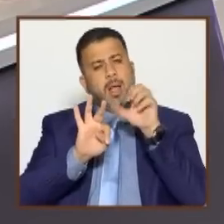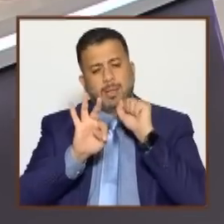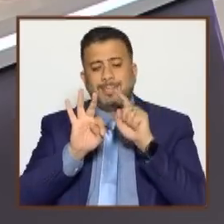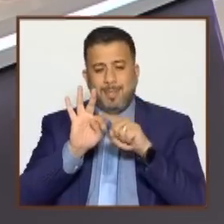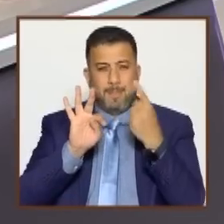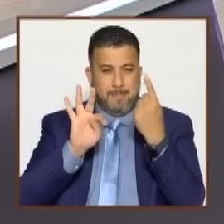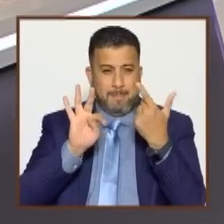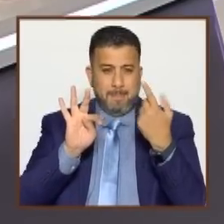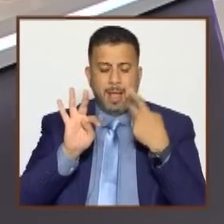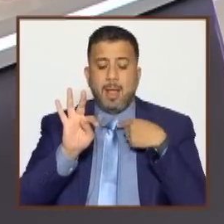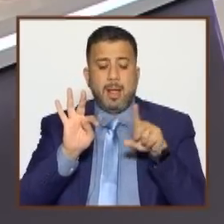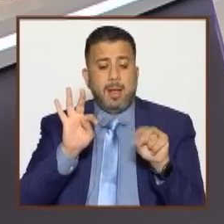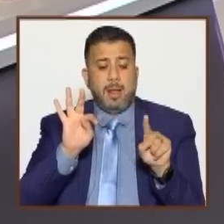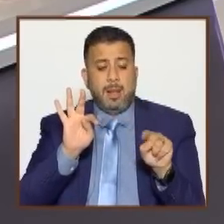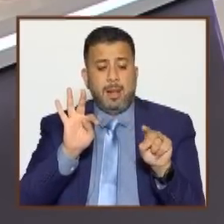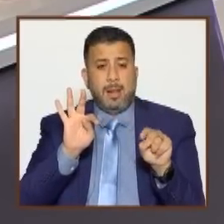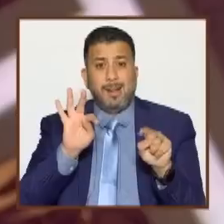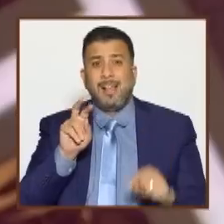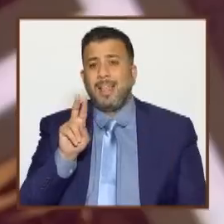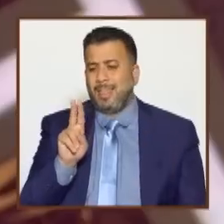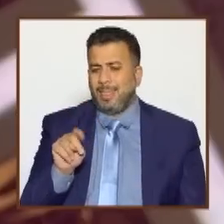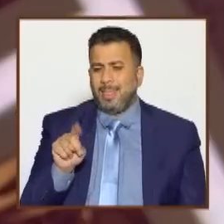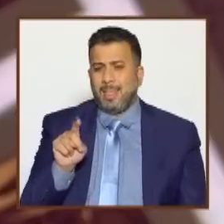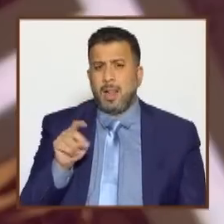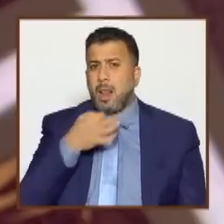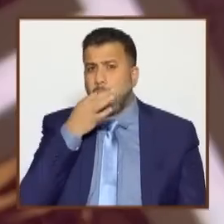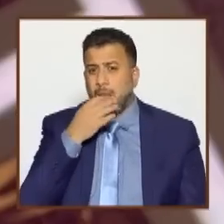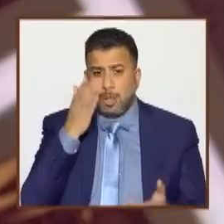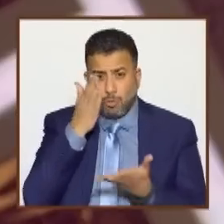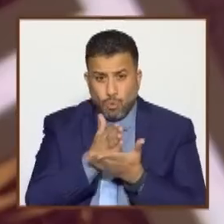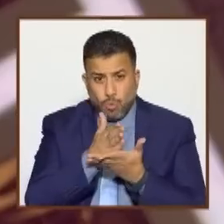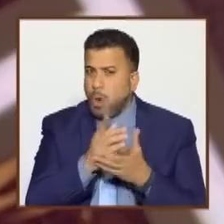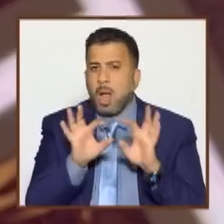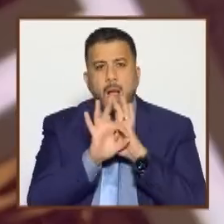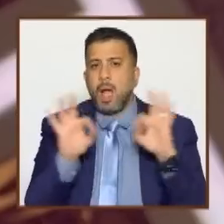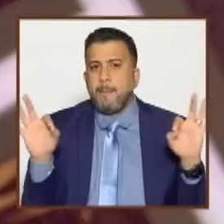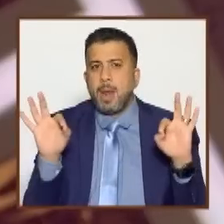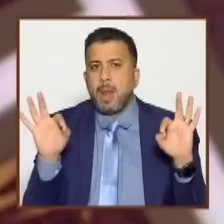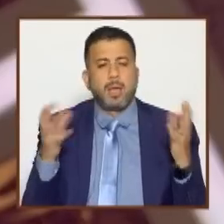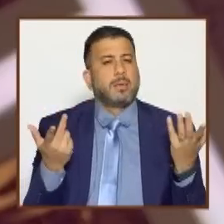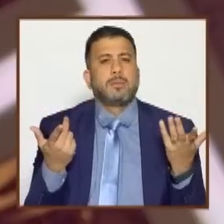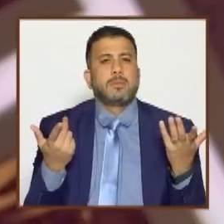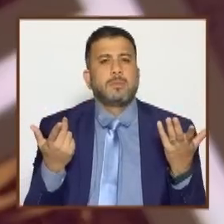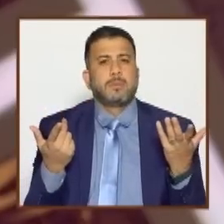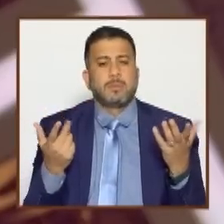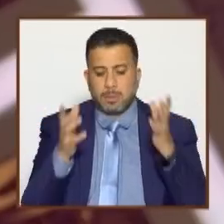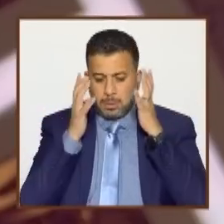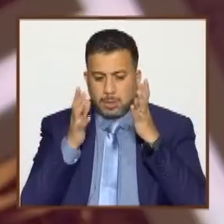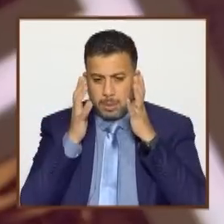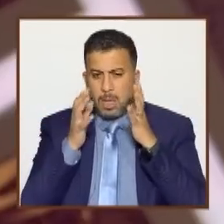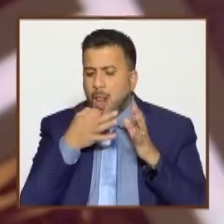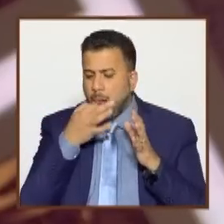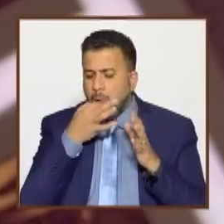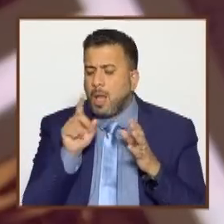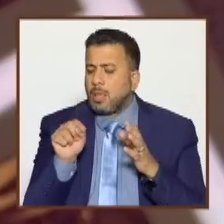أنا سآتي بها، هل التحيات أقتصر فيها على التشهد الأول أم آتي بها كاملة مع الصلاة